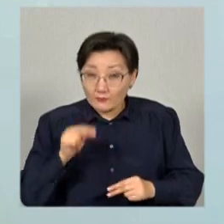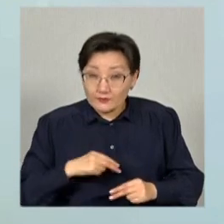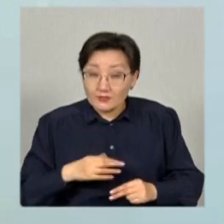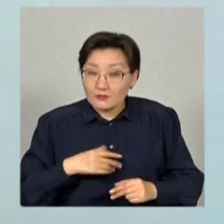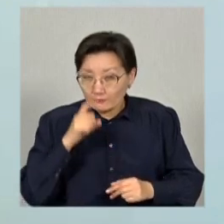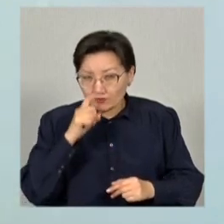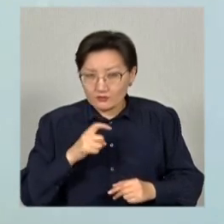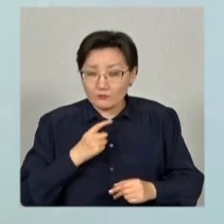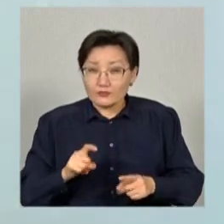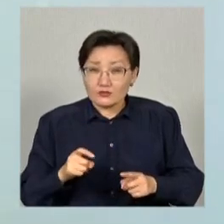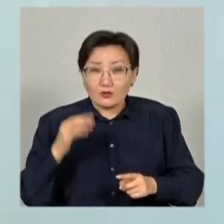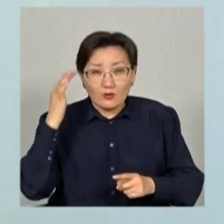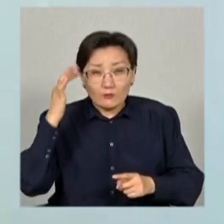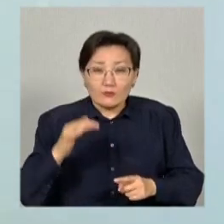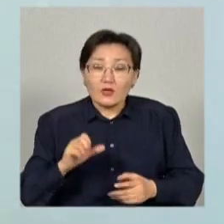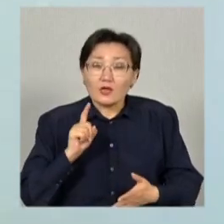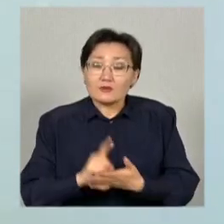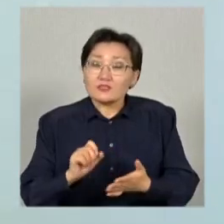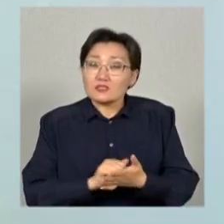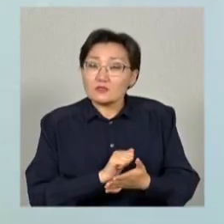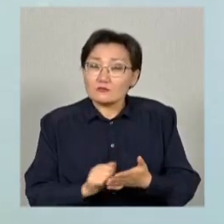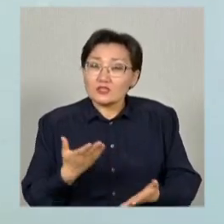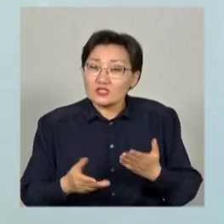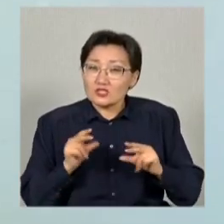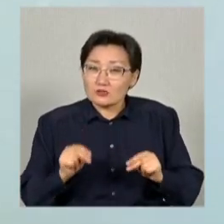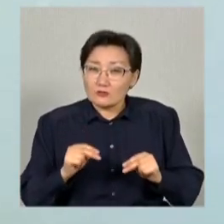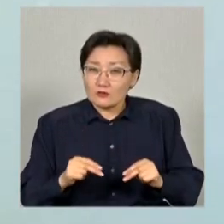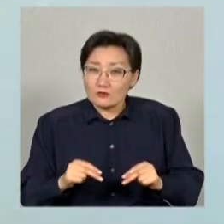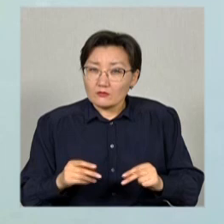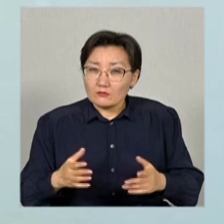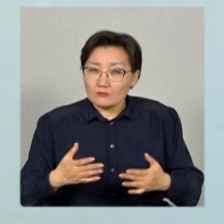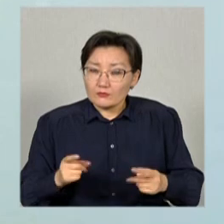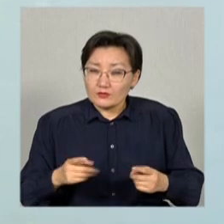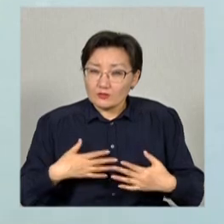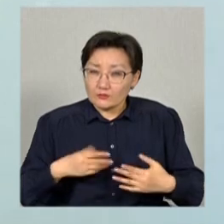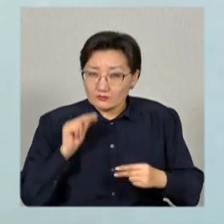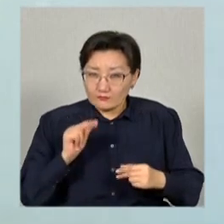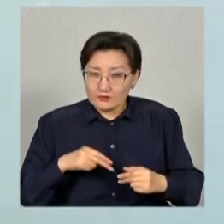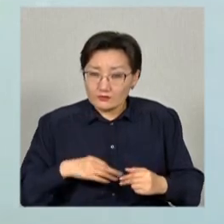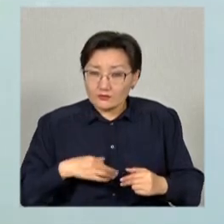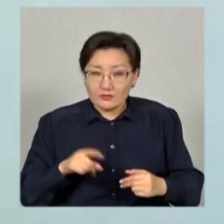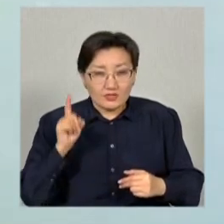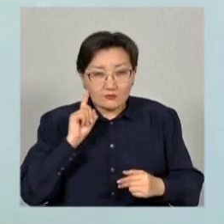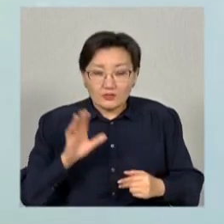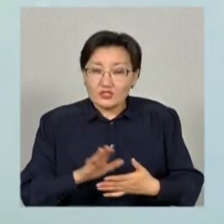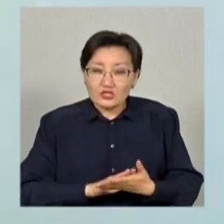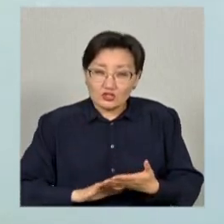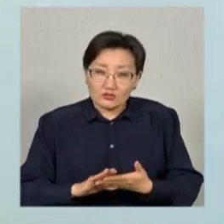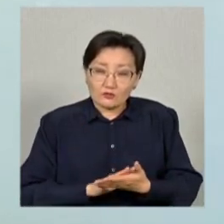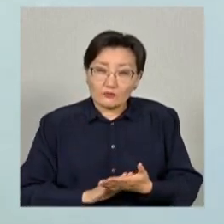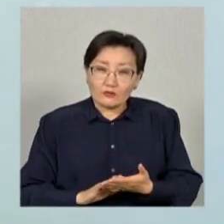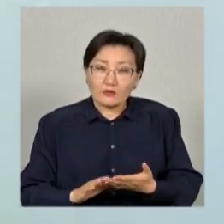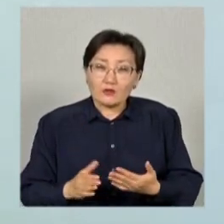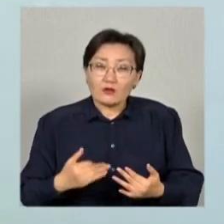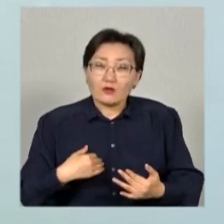мне непонятно, почему содержание обвинительного акта не соответствует обвинению. Я не услышал ничего, на чем